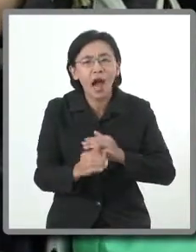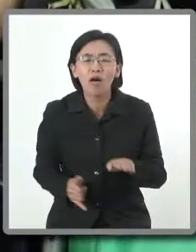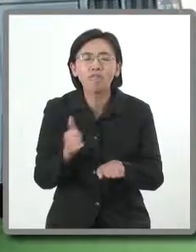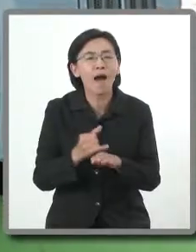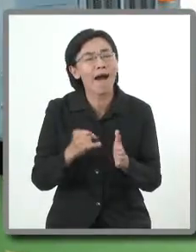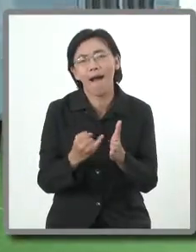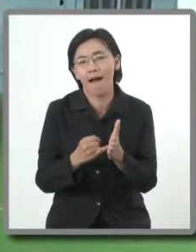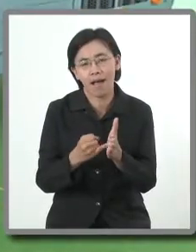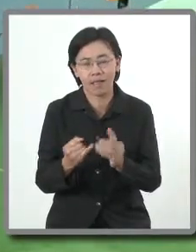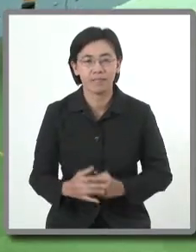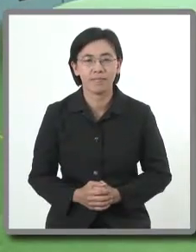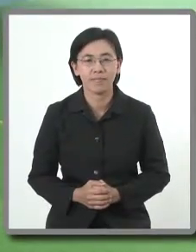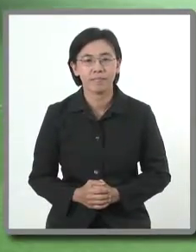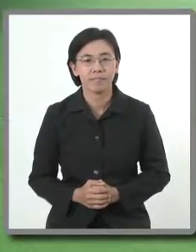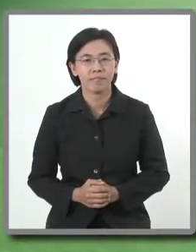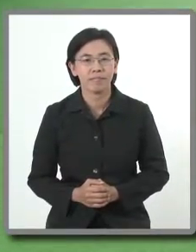ค่ะ